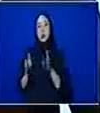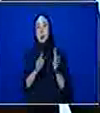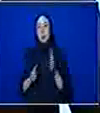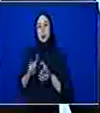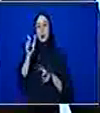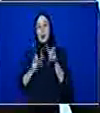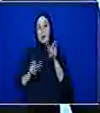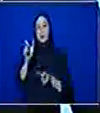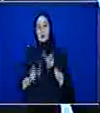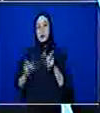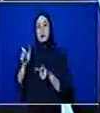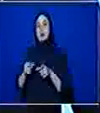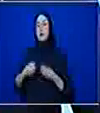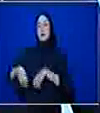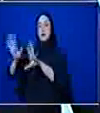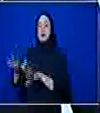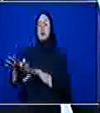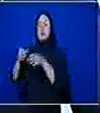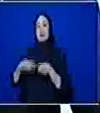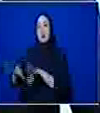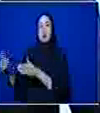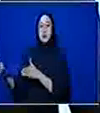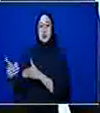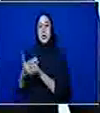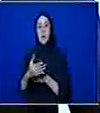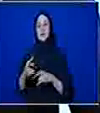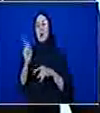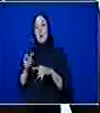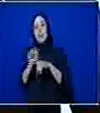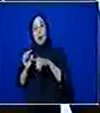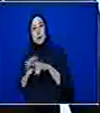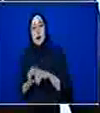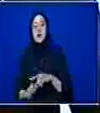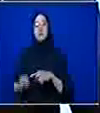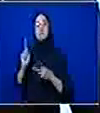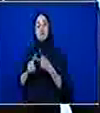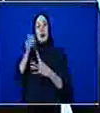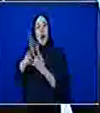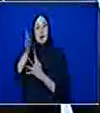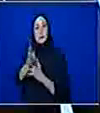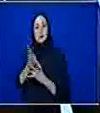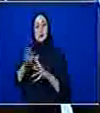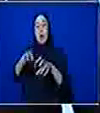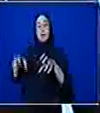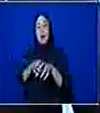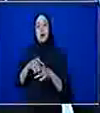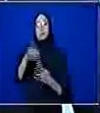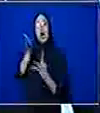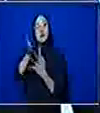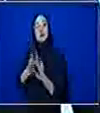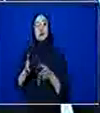nelayan-nelayan, dilatih dengan teknologi tepat, diberi akses kepada alat, kapal,